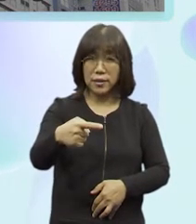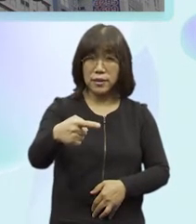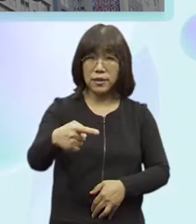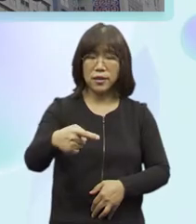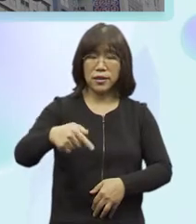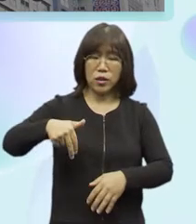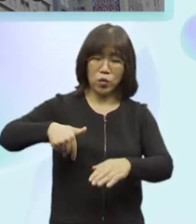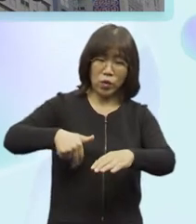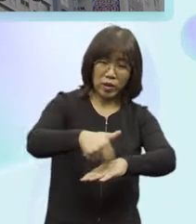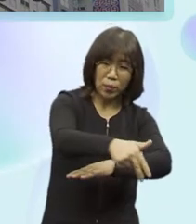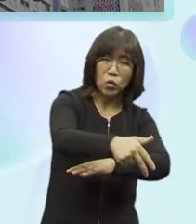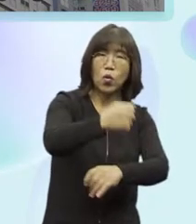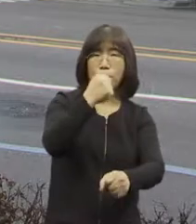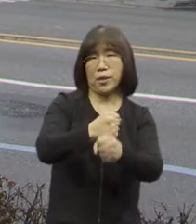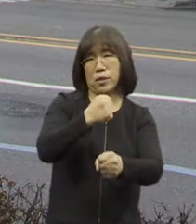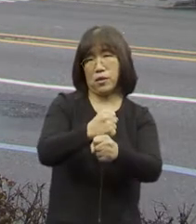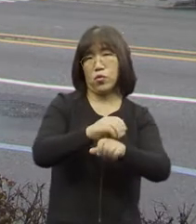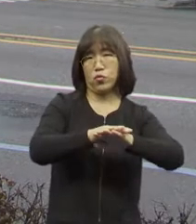설치했습니다.